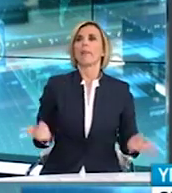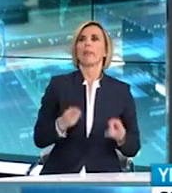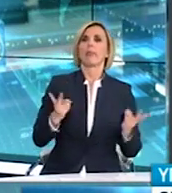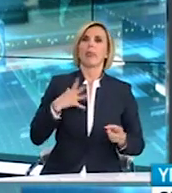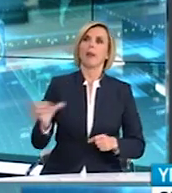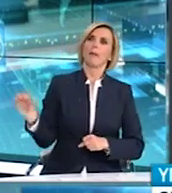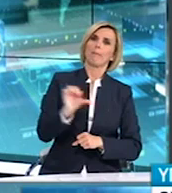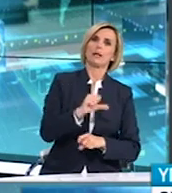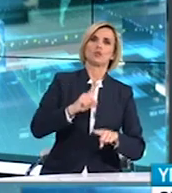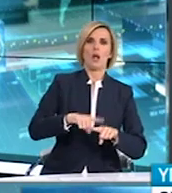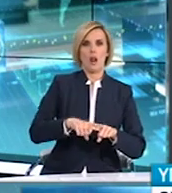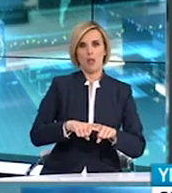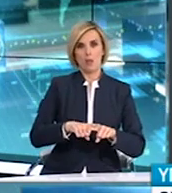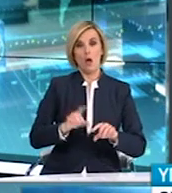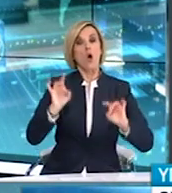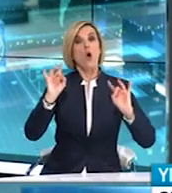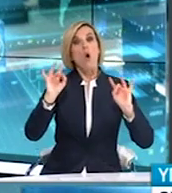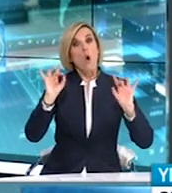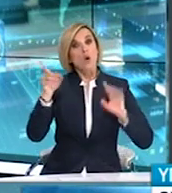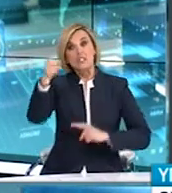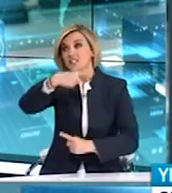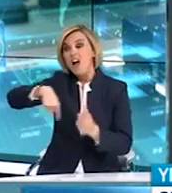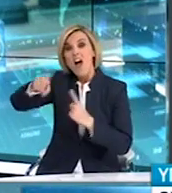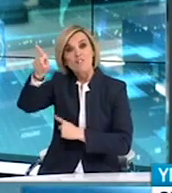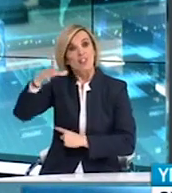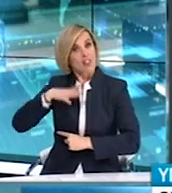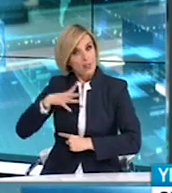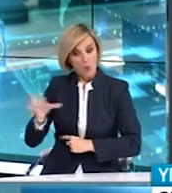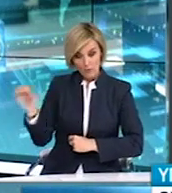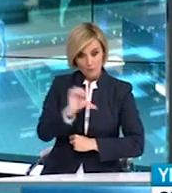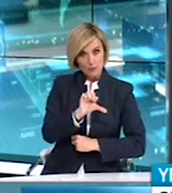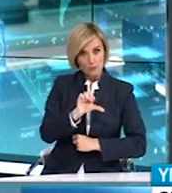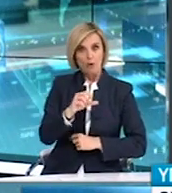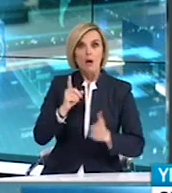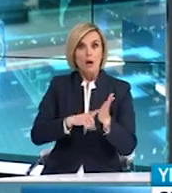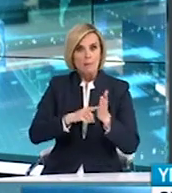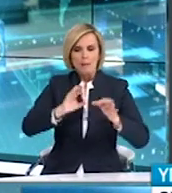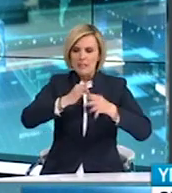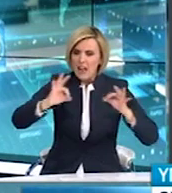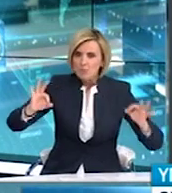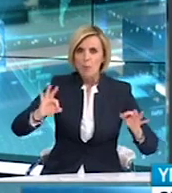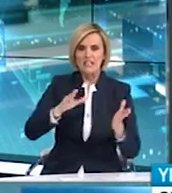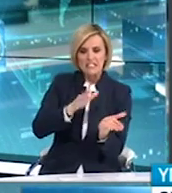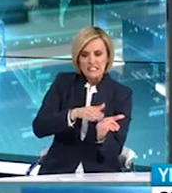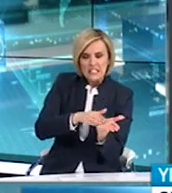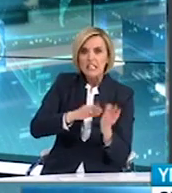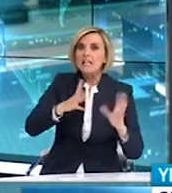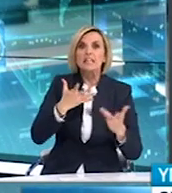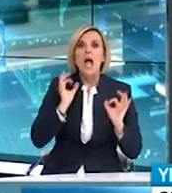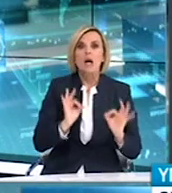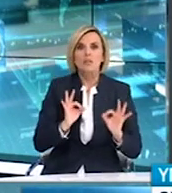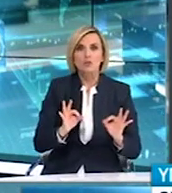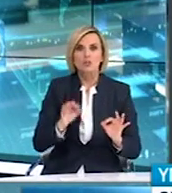λόγο και δίχως να δίνουν τα στοιχεία, τα απαραίτητα στις αρχές, θέλουν ντε για καλά να επιστρέψουν και να κάνουν μάλιστα και φασαρία. Δεν κάνουμε